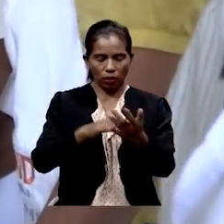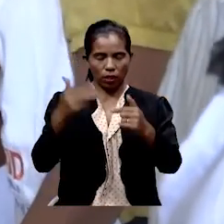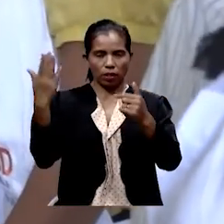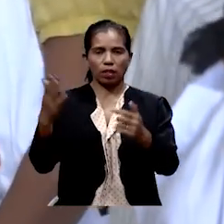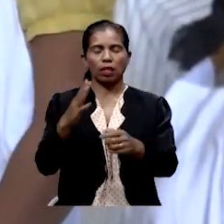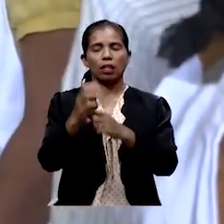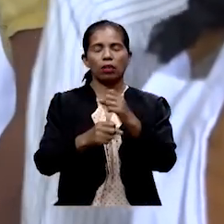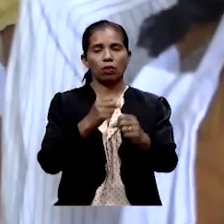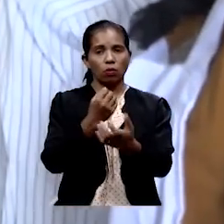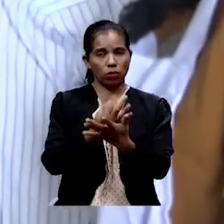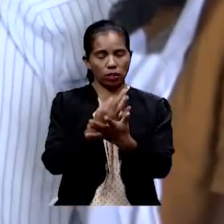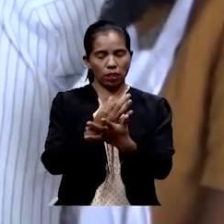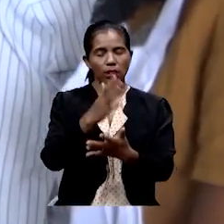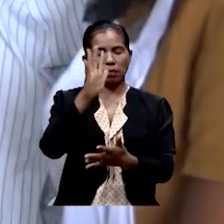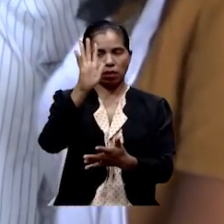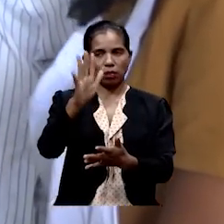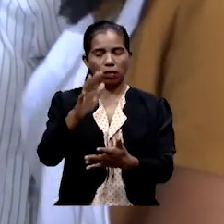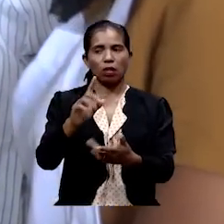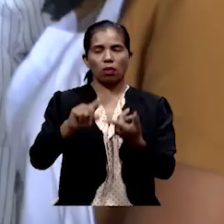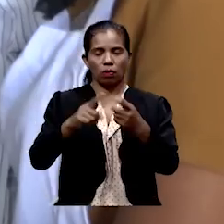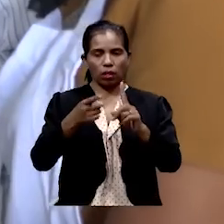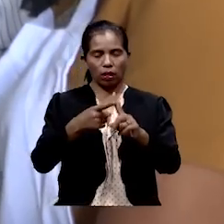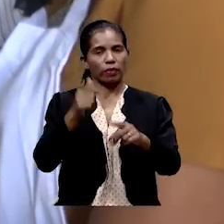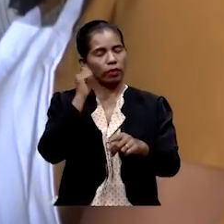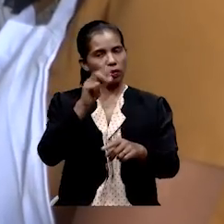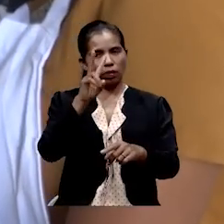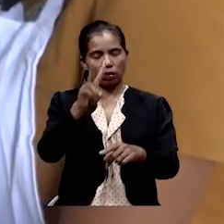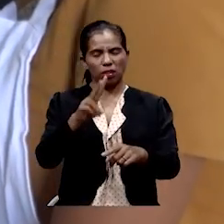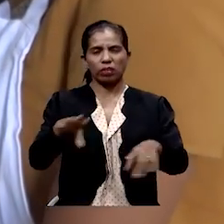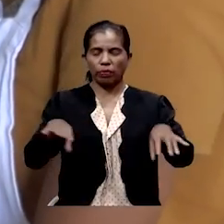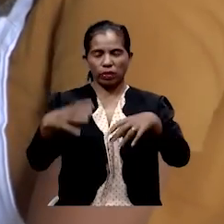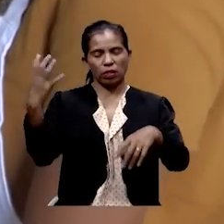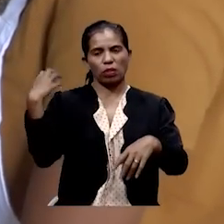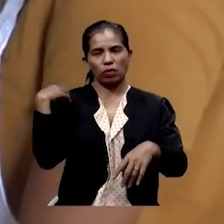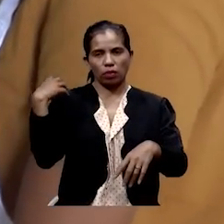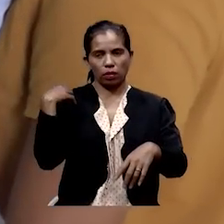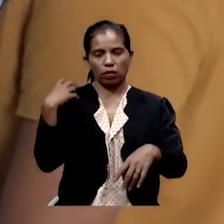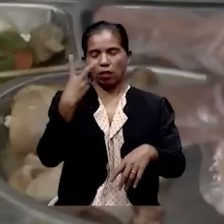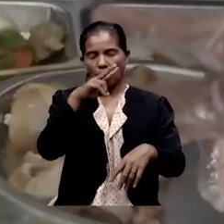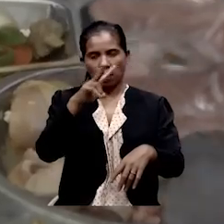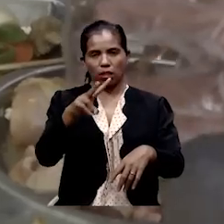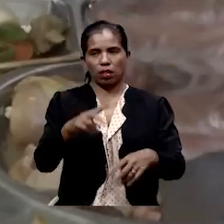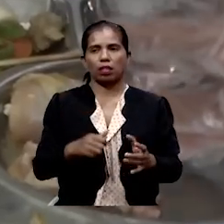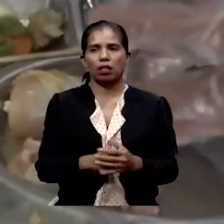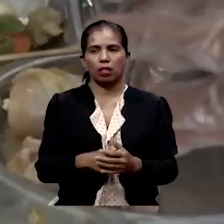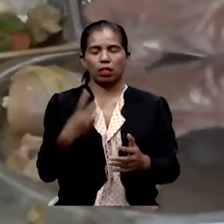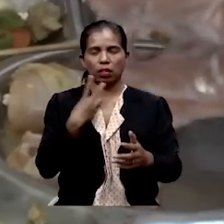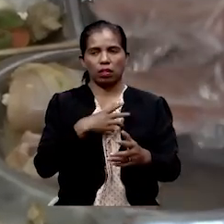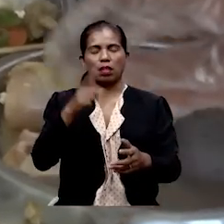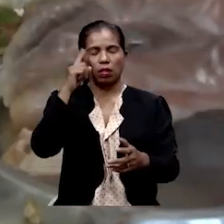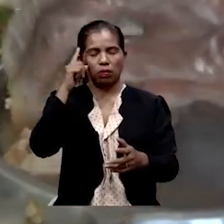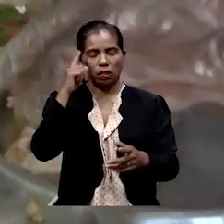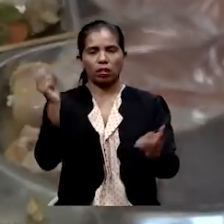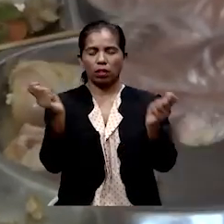ne kontribusi yang husi hau hau ne kolega feto nerua. Servisu ne ya kantor ne sebetulnya konsep berpikir ne pe maka konsep itu Hanoi dan memang itu tinggi